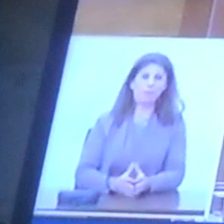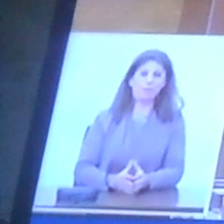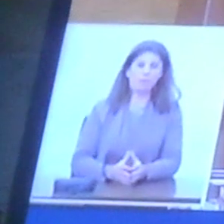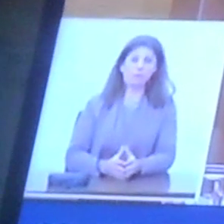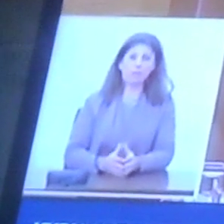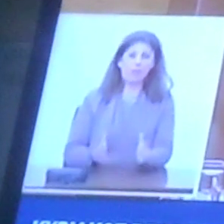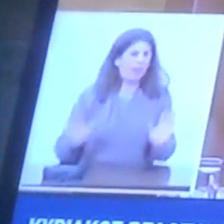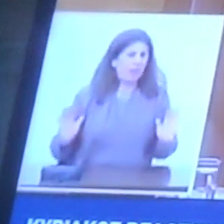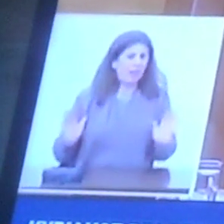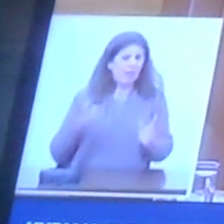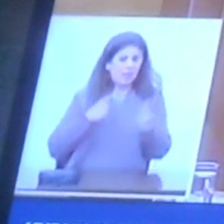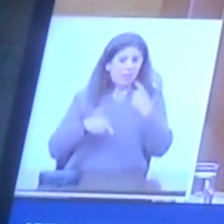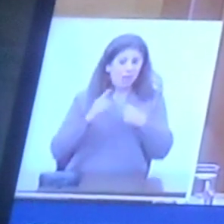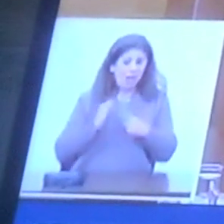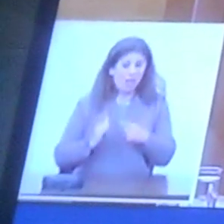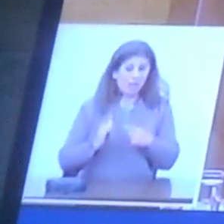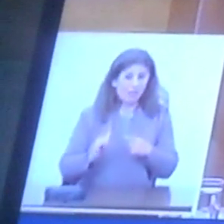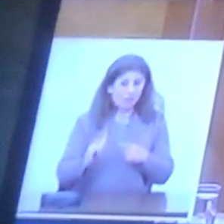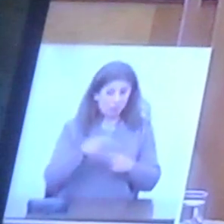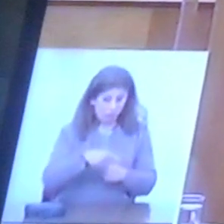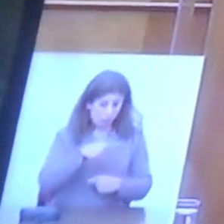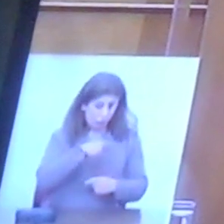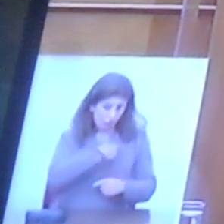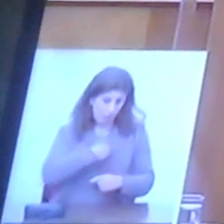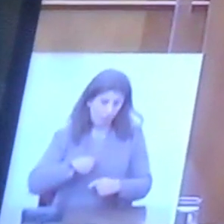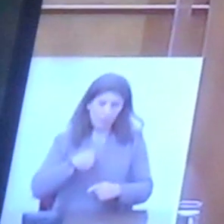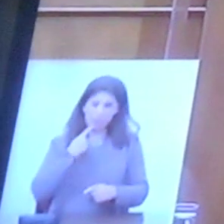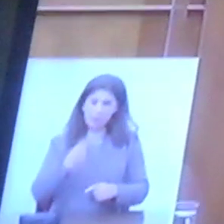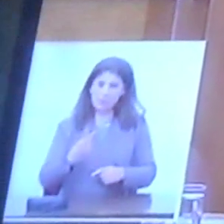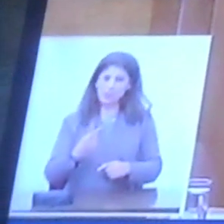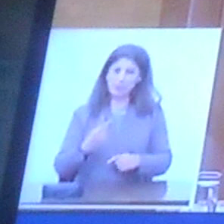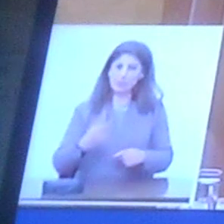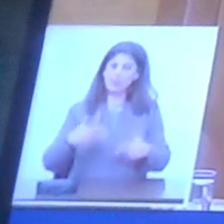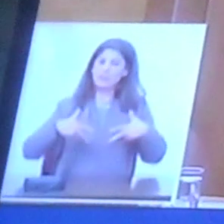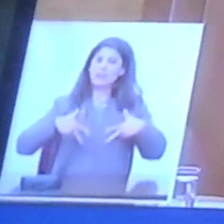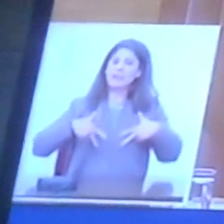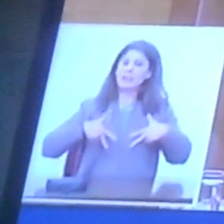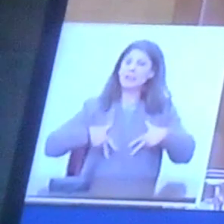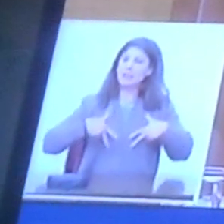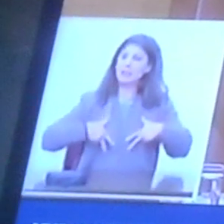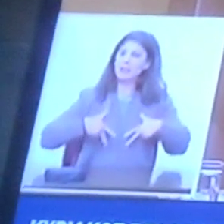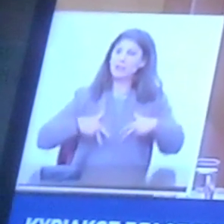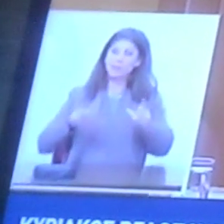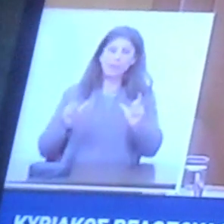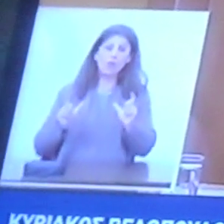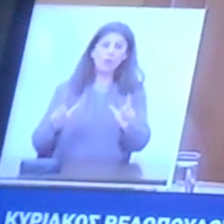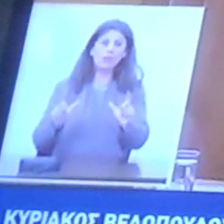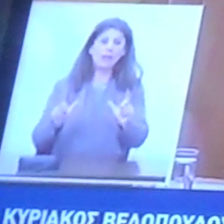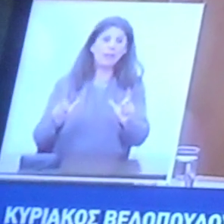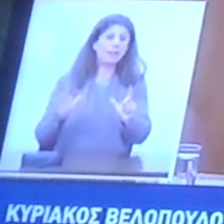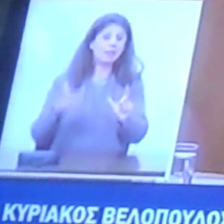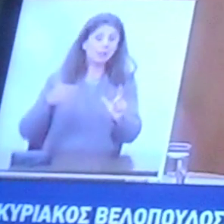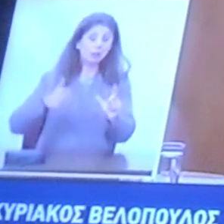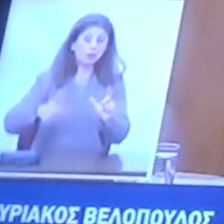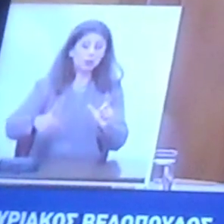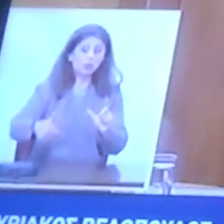Αδικαιολόγητη η καθυστέρηση, λέει ο συγκεκριμένος διευθυντής. Κυβερνοασφάλεια είναι το μέλλον και ο πόλεμος. Κυβερνοασφάλεια είναι το